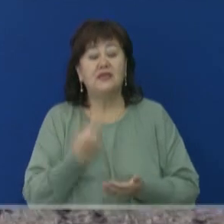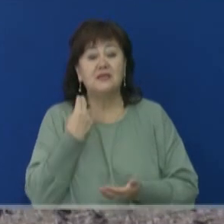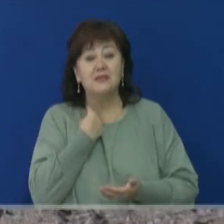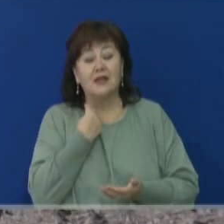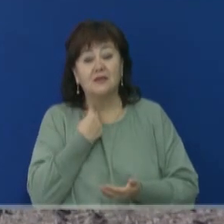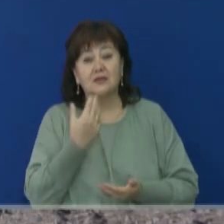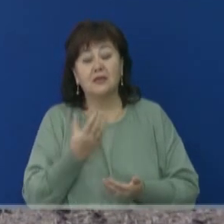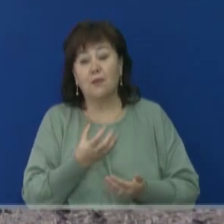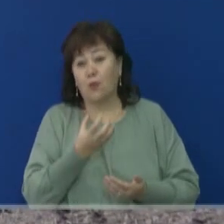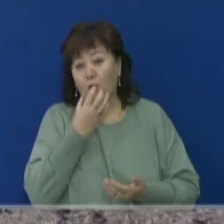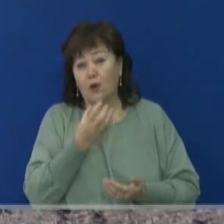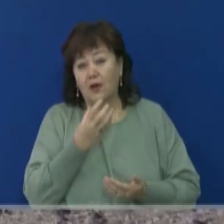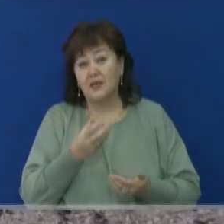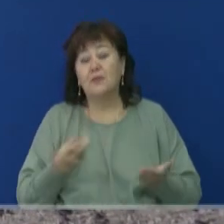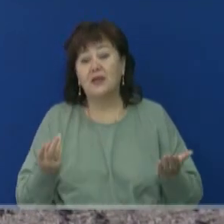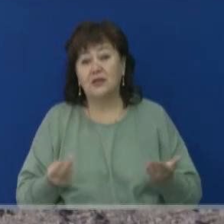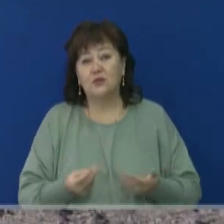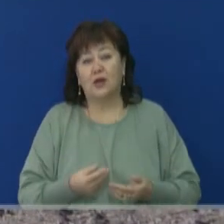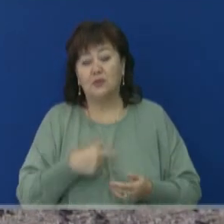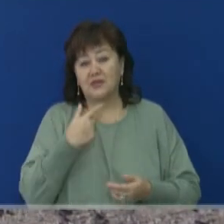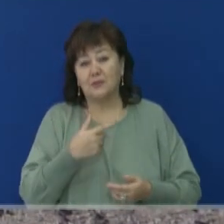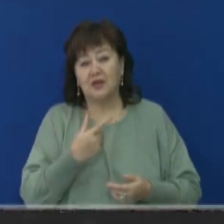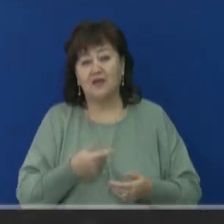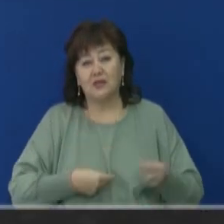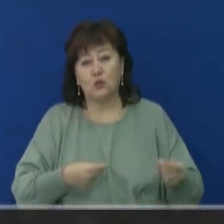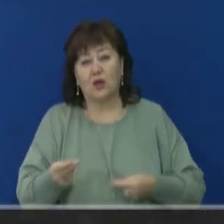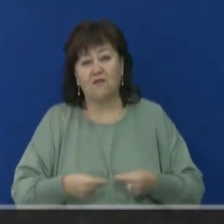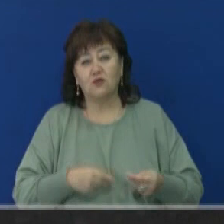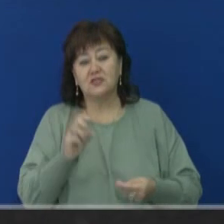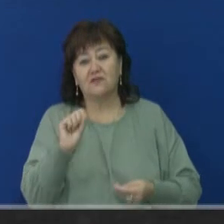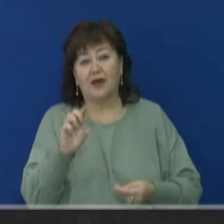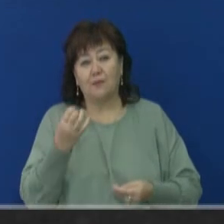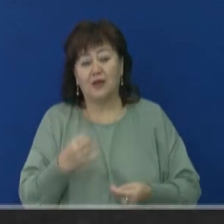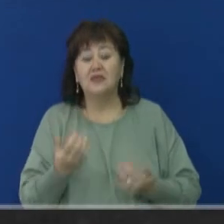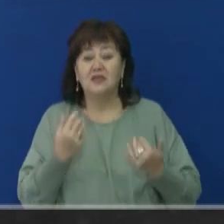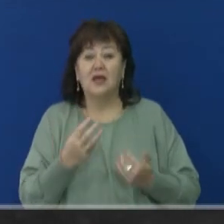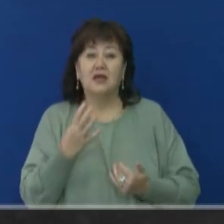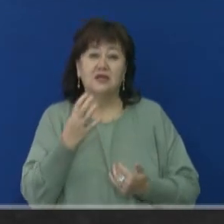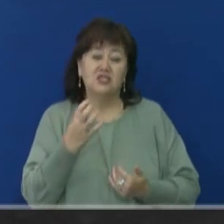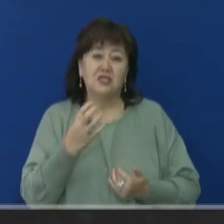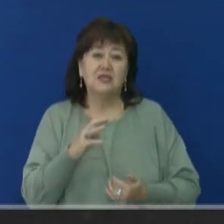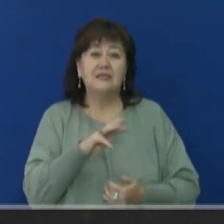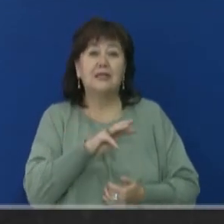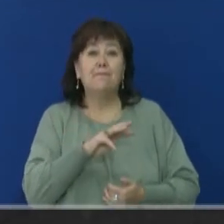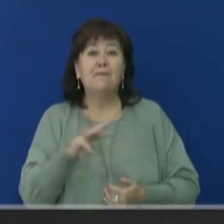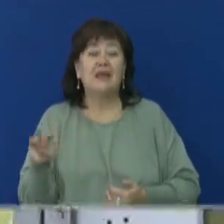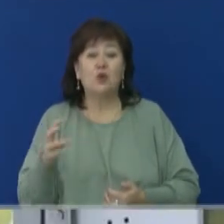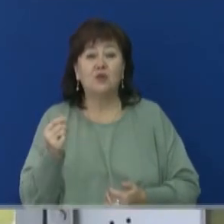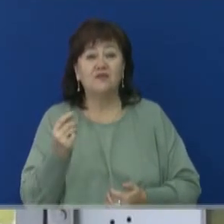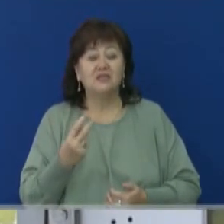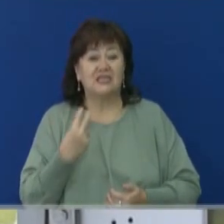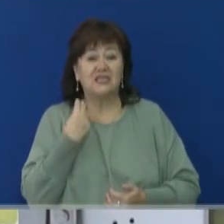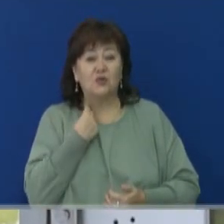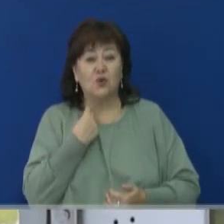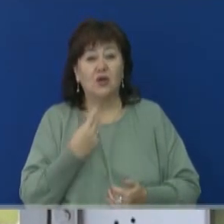Абай облысының ақпараттық орталығы. Бөлім ақпараты бойынша бүгінгі таңда дебиторлық берешек 400 миллион теңгеден асады. Оның